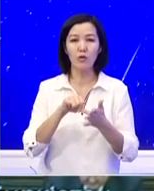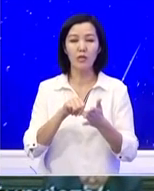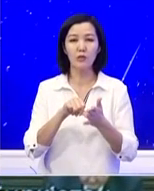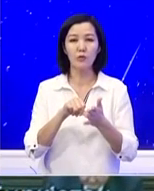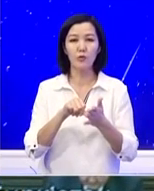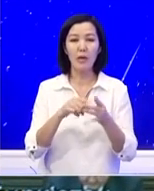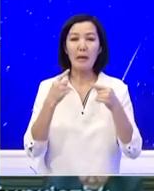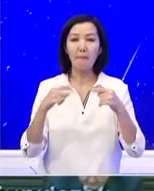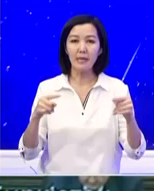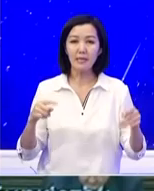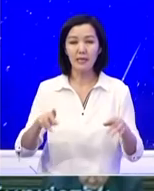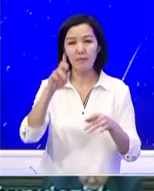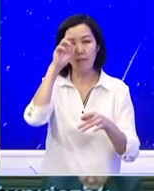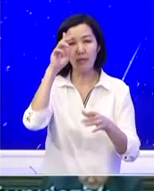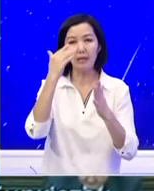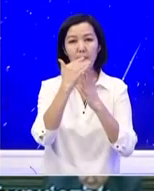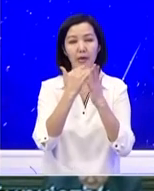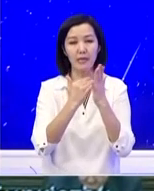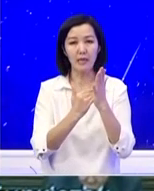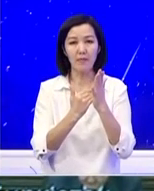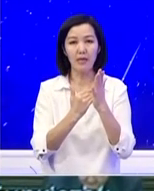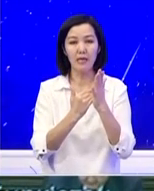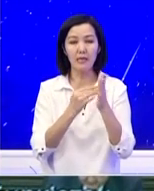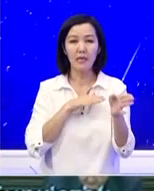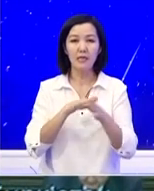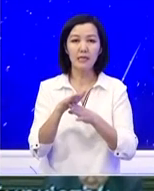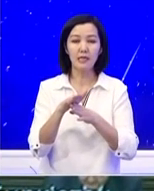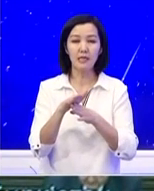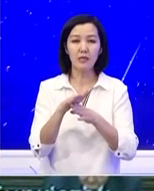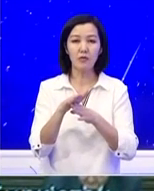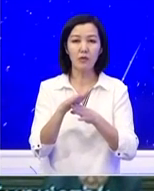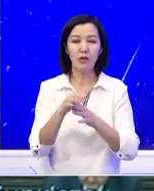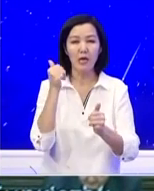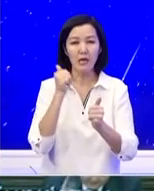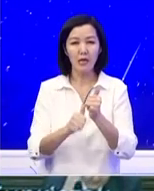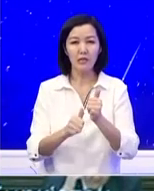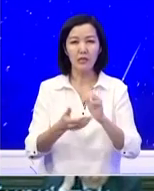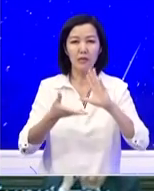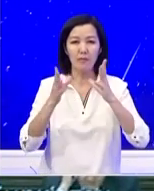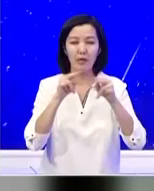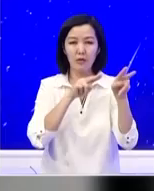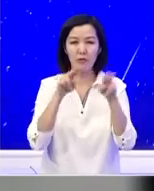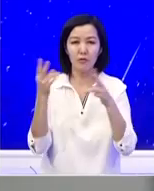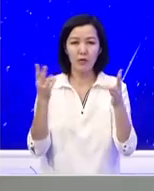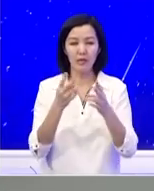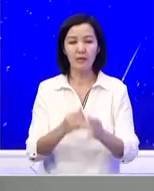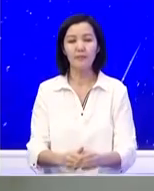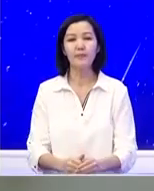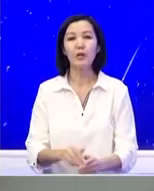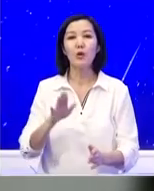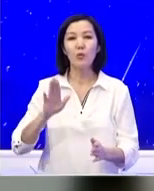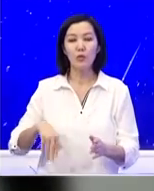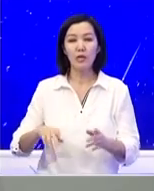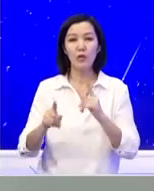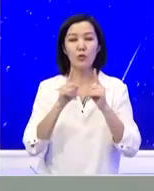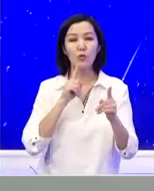тұрғысынан басқа да мемлекеттік бағдарламалардың іске асырылу барысына күн сайын мониторинг жүргізсін. Мұнан соң үкімет